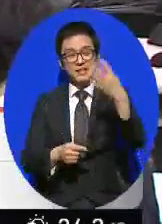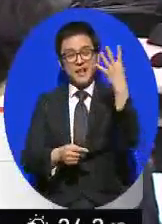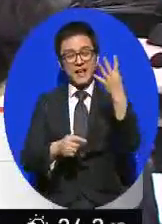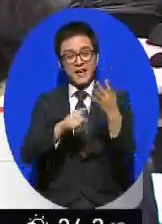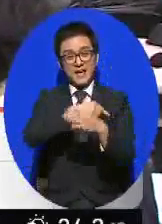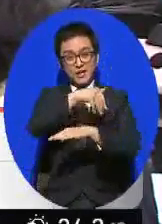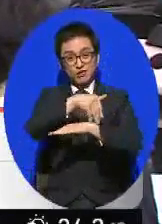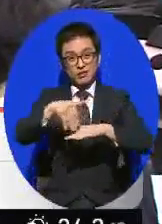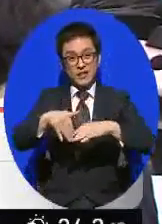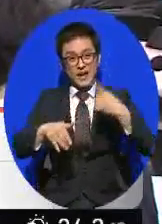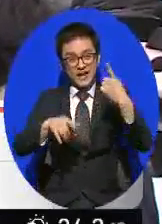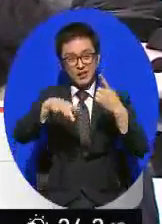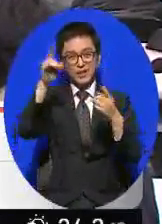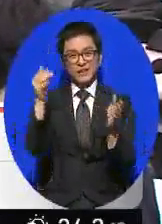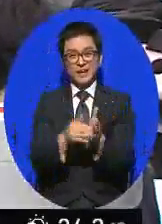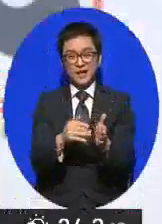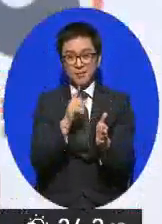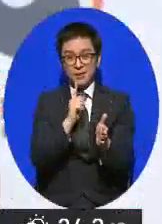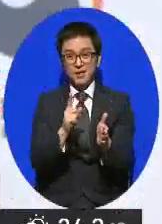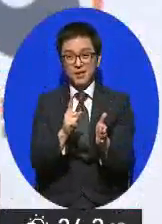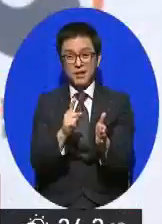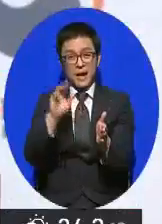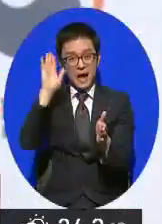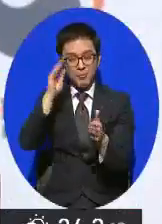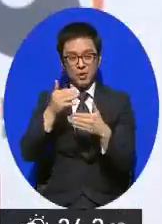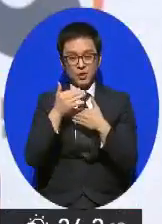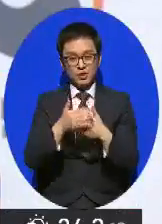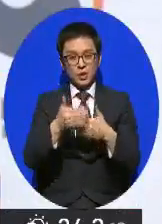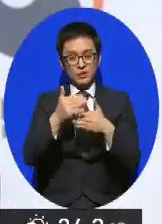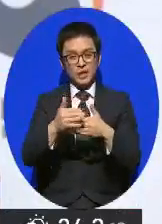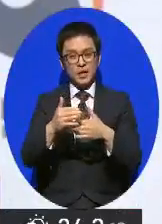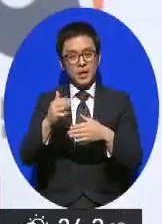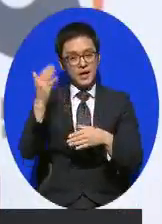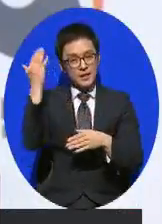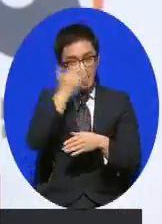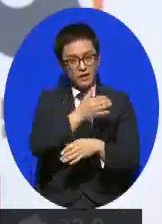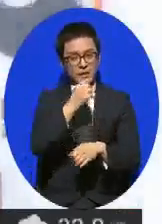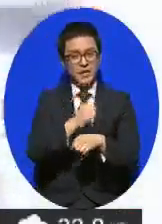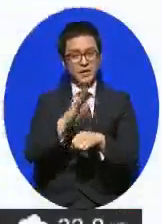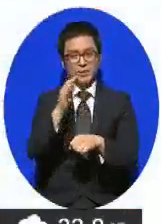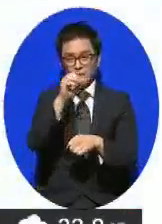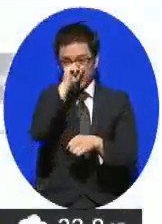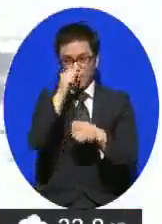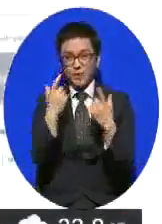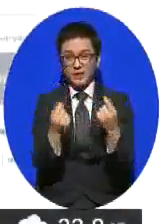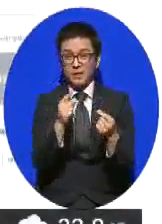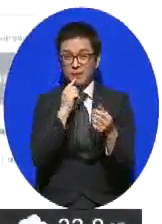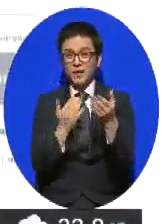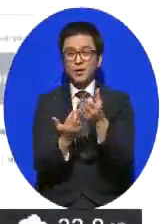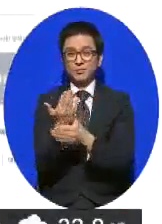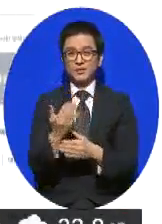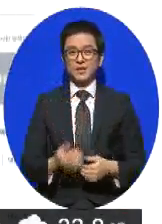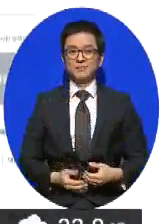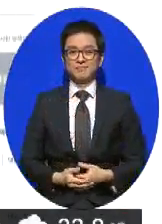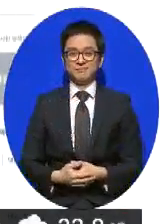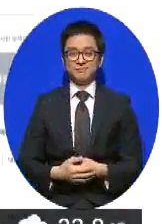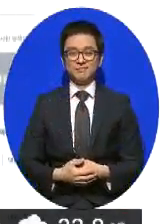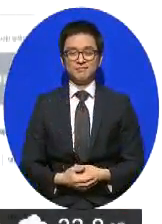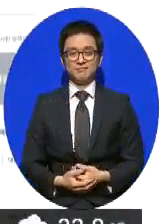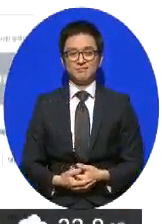공론화 결과에 승복하게 하려면 절차와 과정이 더 투명하게 관리돼야 한다고 조언합니다. TV조선 윤내웅입니다.